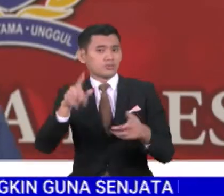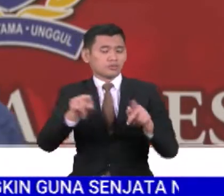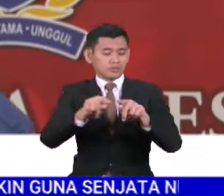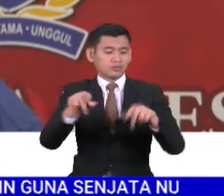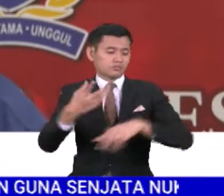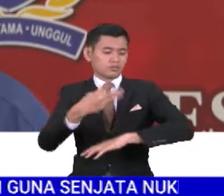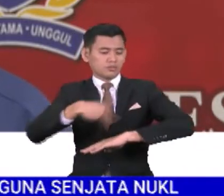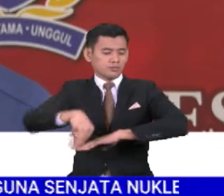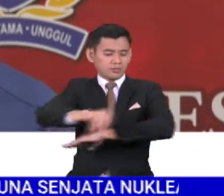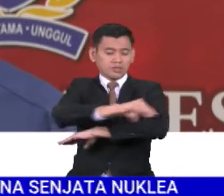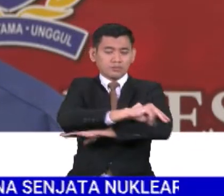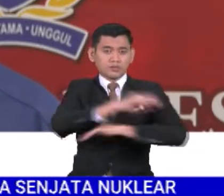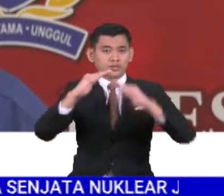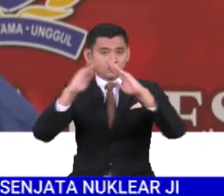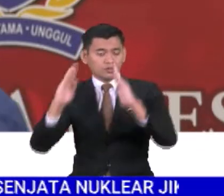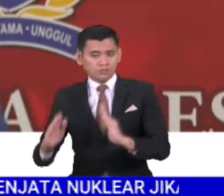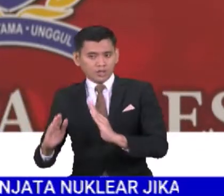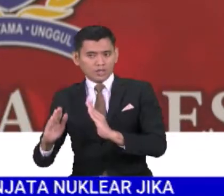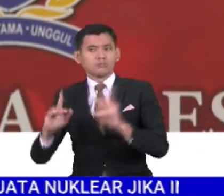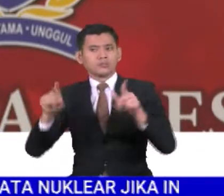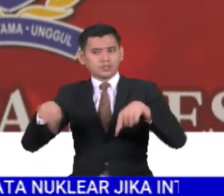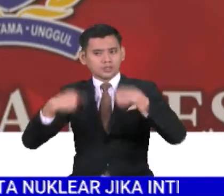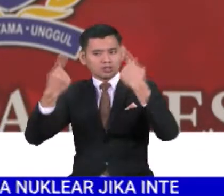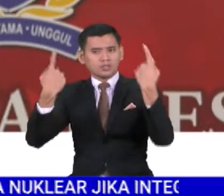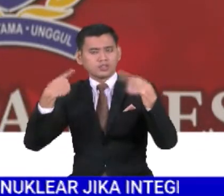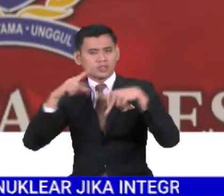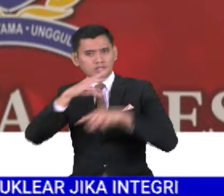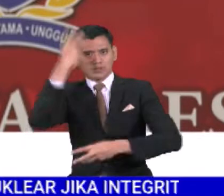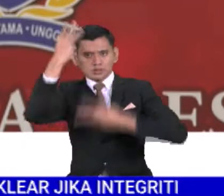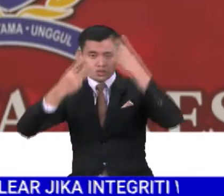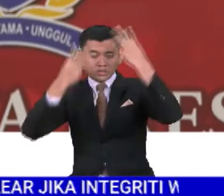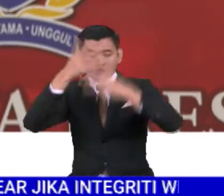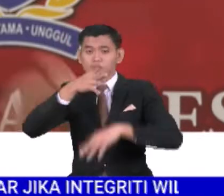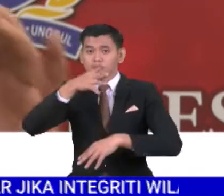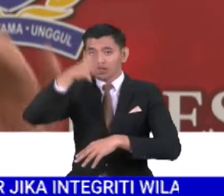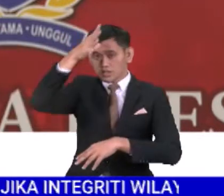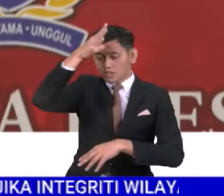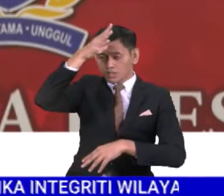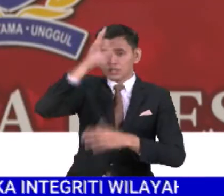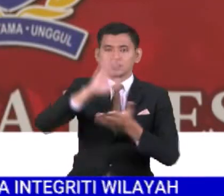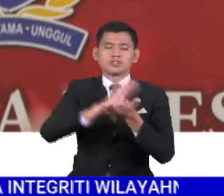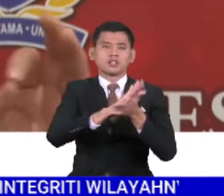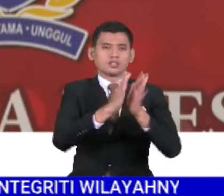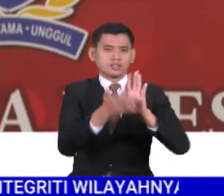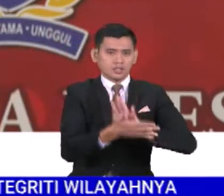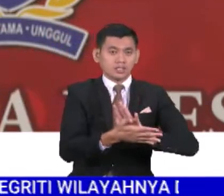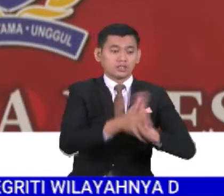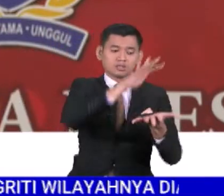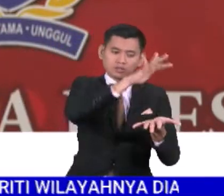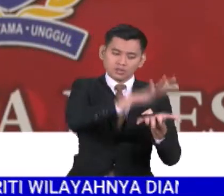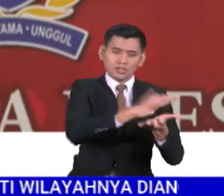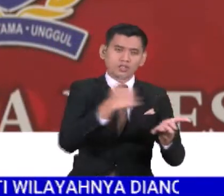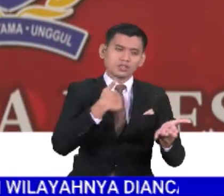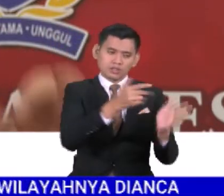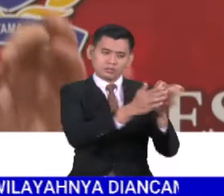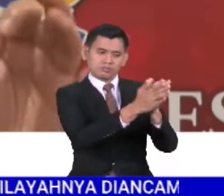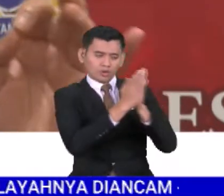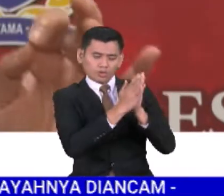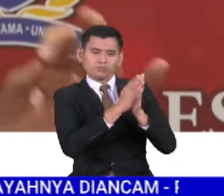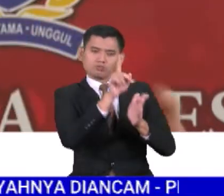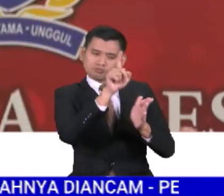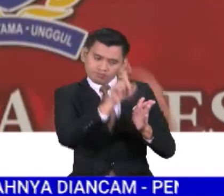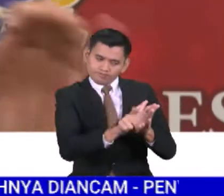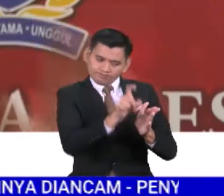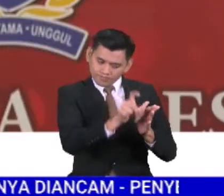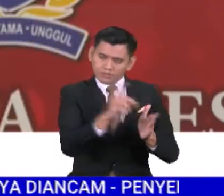sebagainya. Dan ini boleh menimbulkan kerisauan dalam kalangan ibu bapa. Sebab itu saya kata pihak sekolah, kita dah minta supaya rujuk kepada